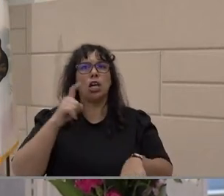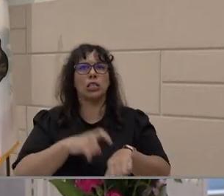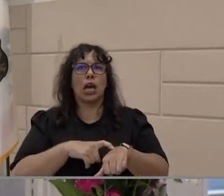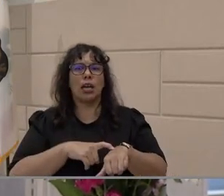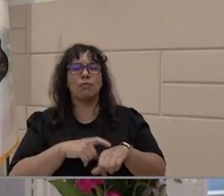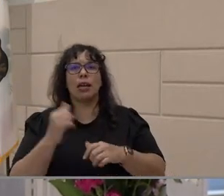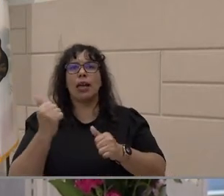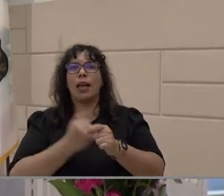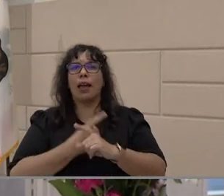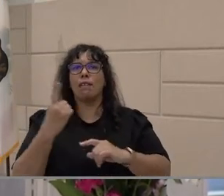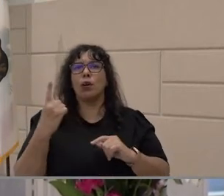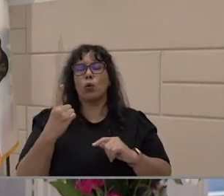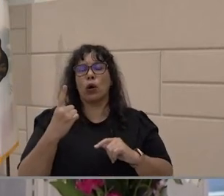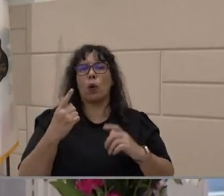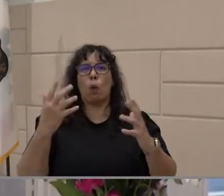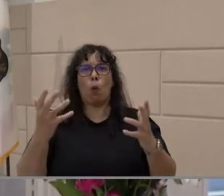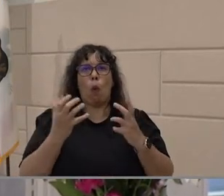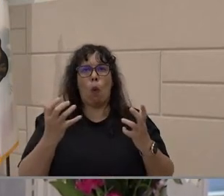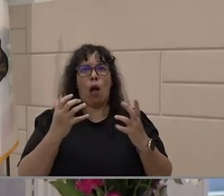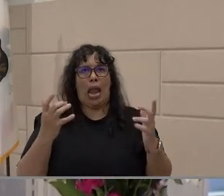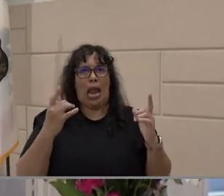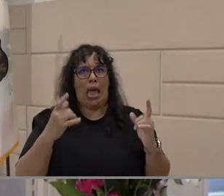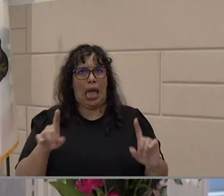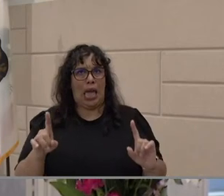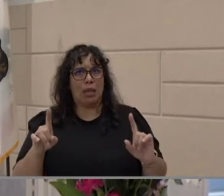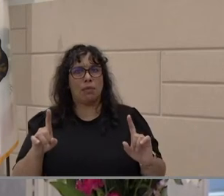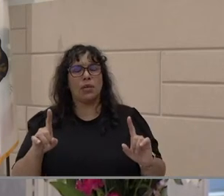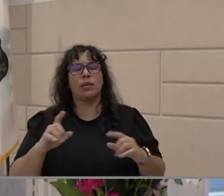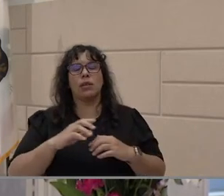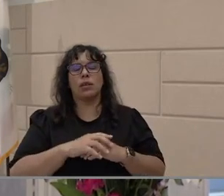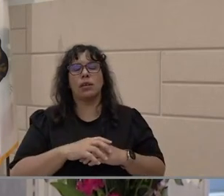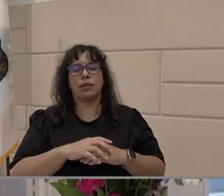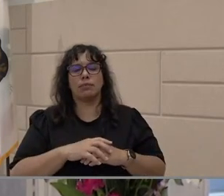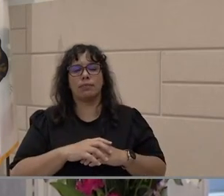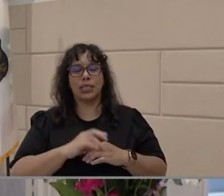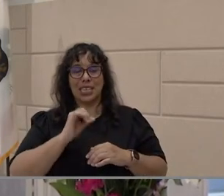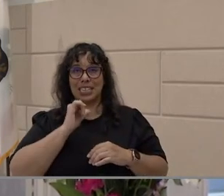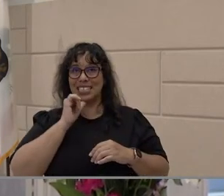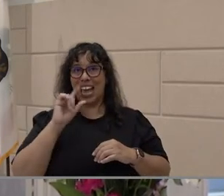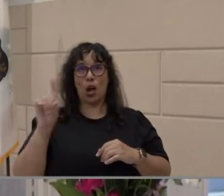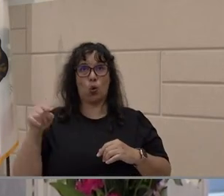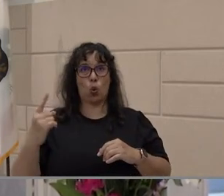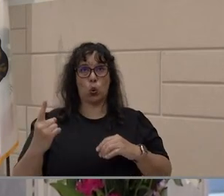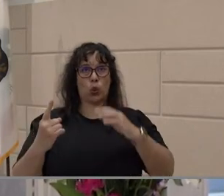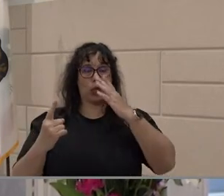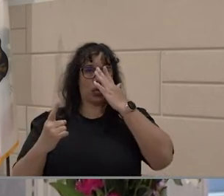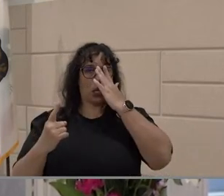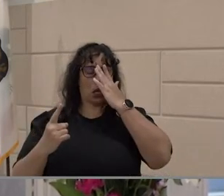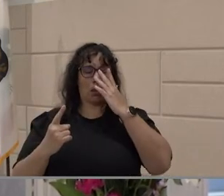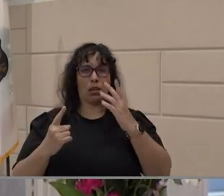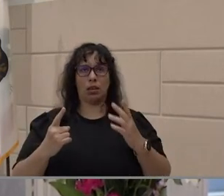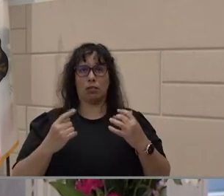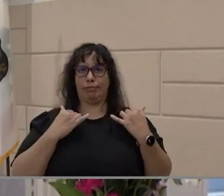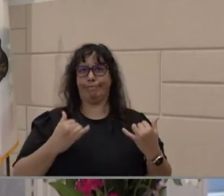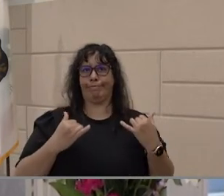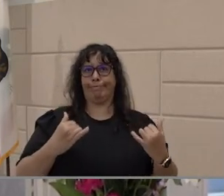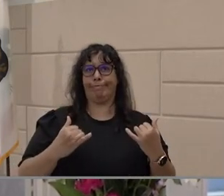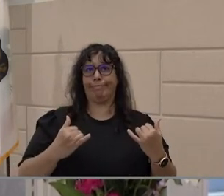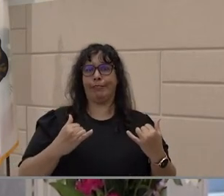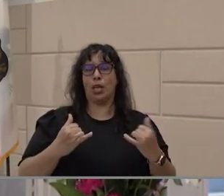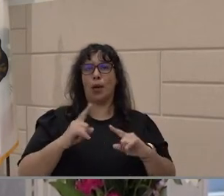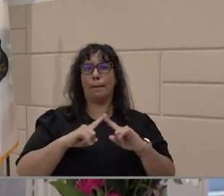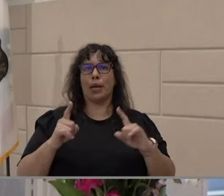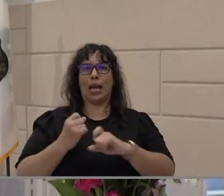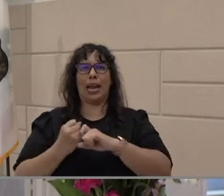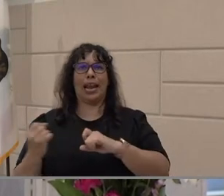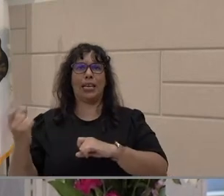អឺគាត់និយាយអំពីអឺមេរោគចម្លងដែលបានកើតឡើងក្នុងរយៈពេលមួ